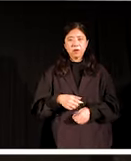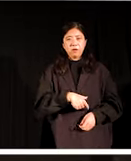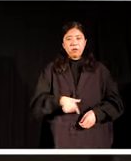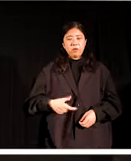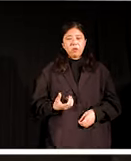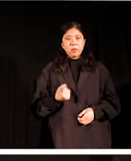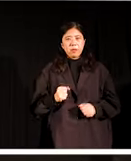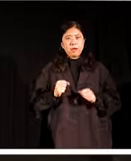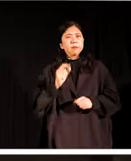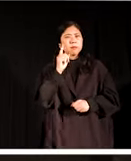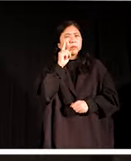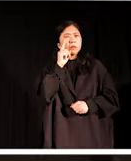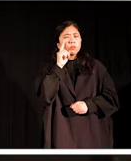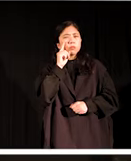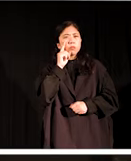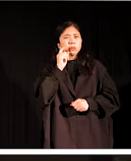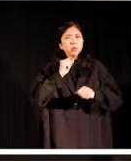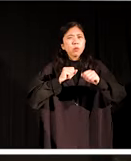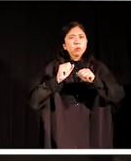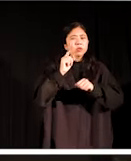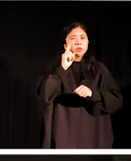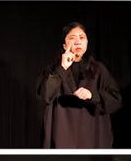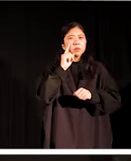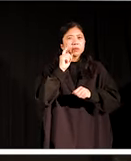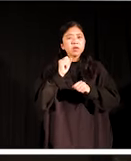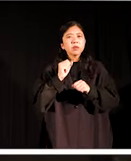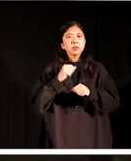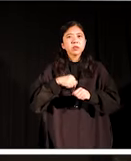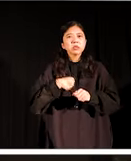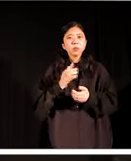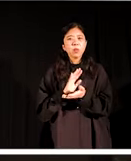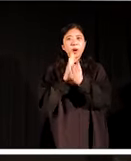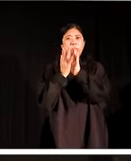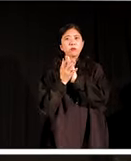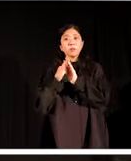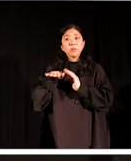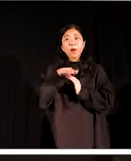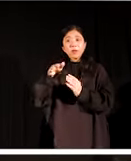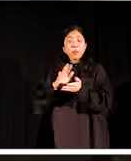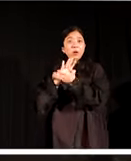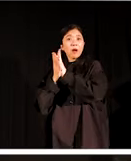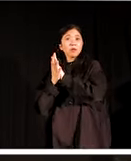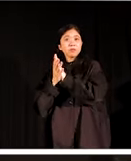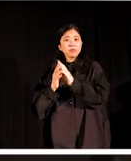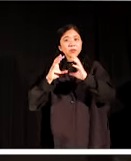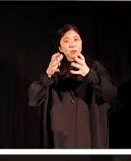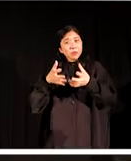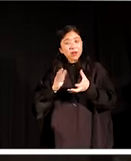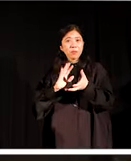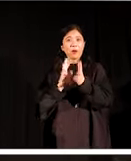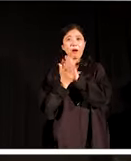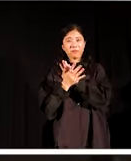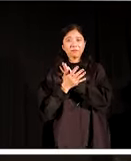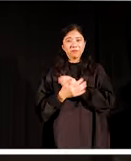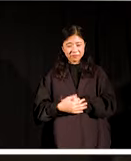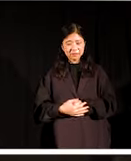出してやってみるっていう風に行動してみるっていう風にすると自分も変わるし周りも変わるし引いては世の中も変わっていくかなと